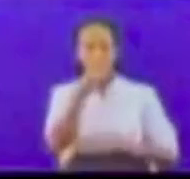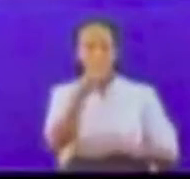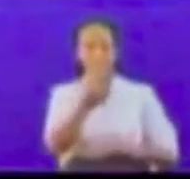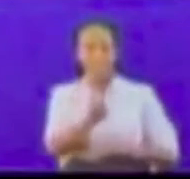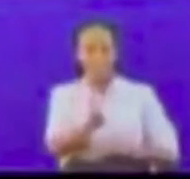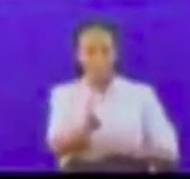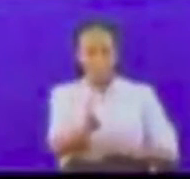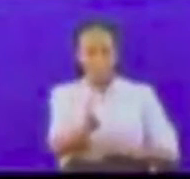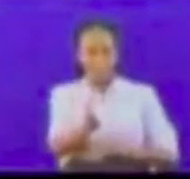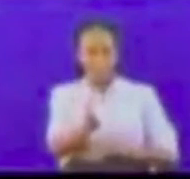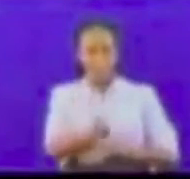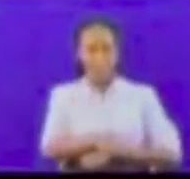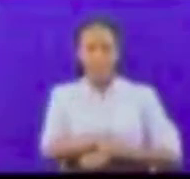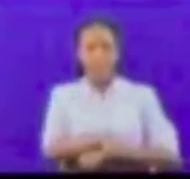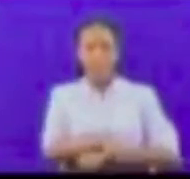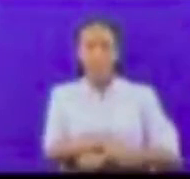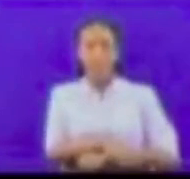ifuatayo.